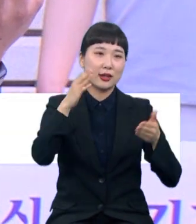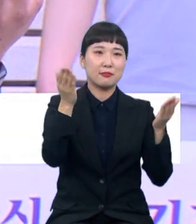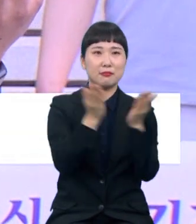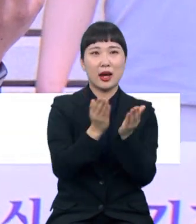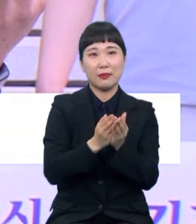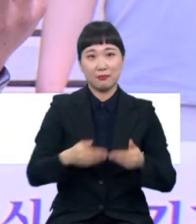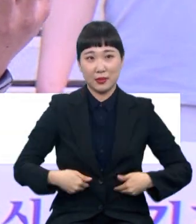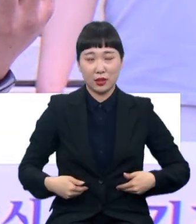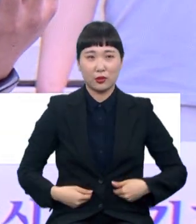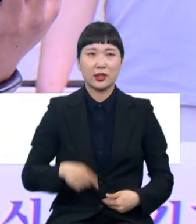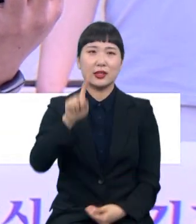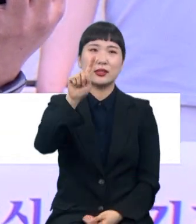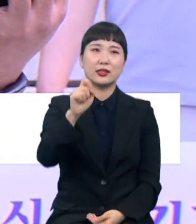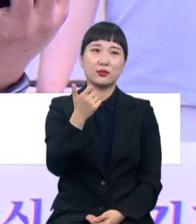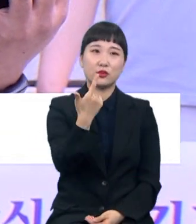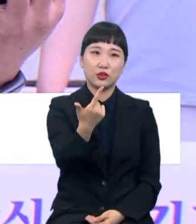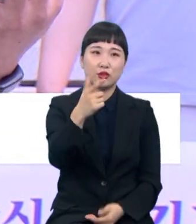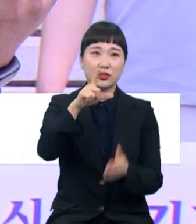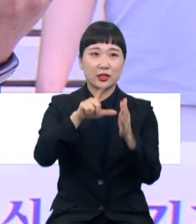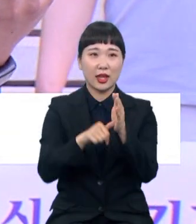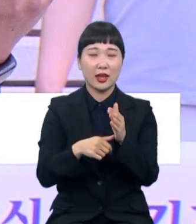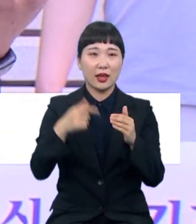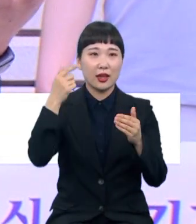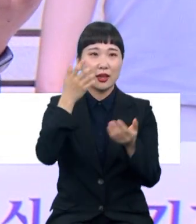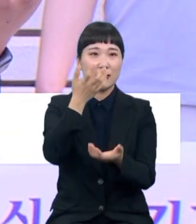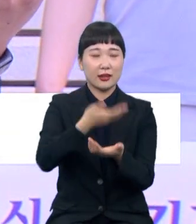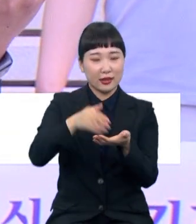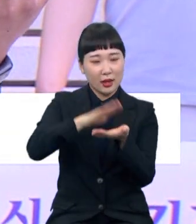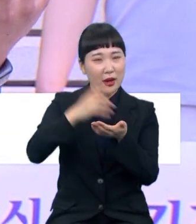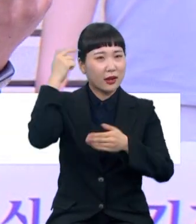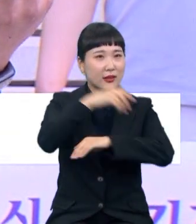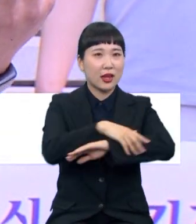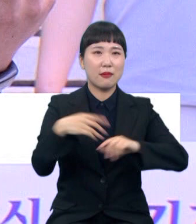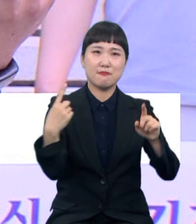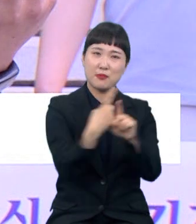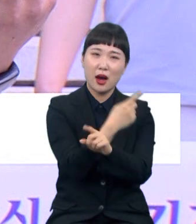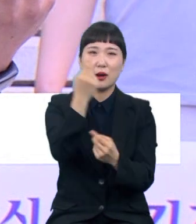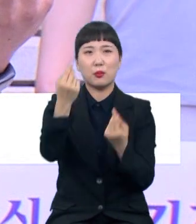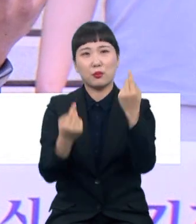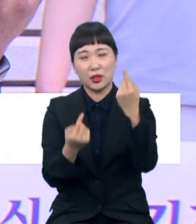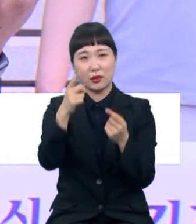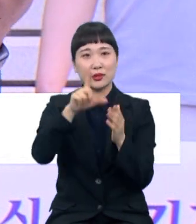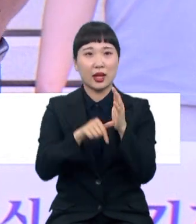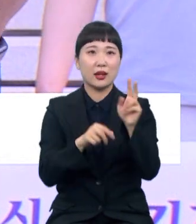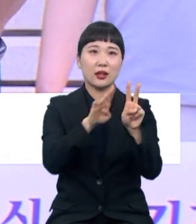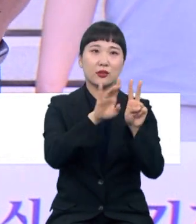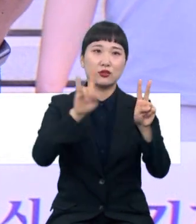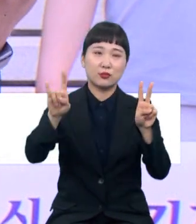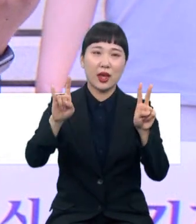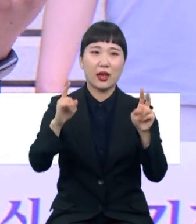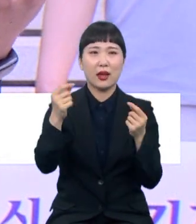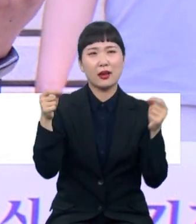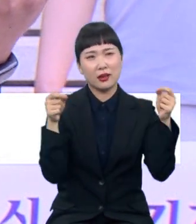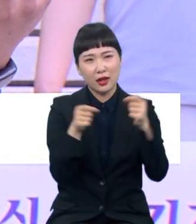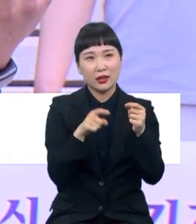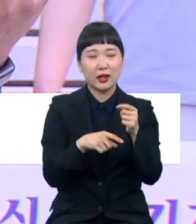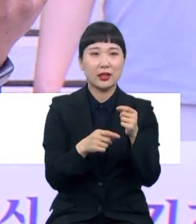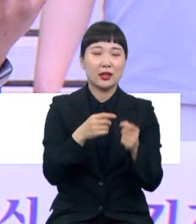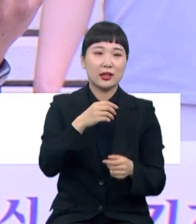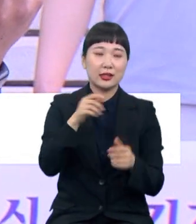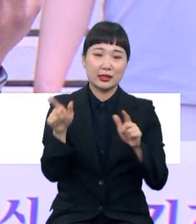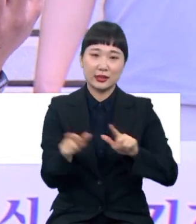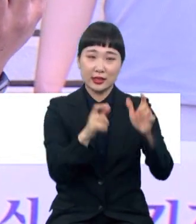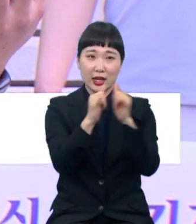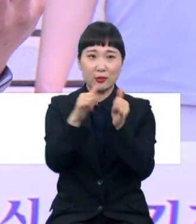16년도 개발계획 변경 고시 이전보다 2배 가까이 많은 고정 유입 인구로 90만 제곱미터 조금